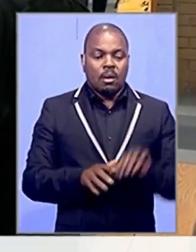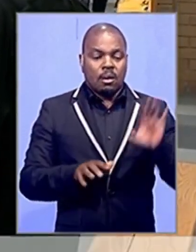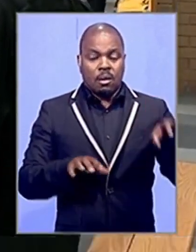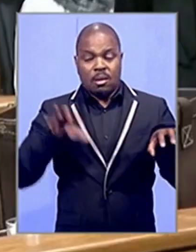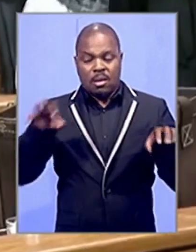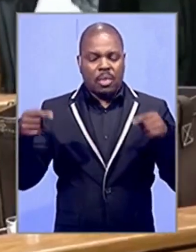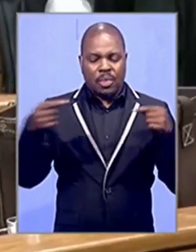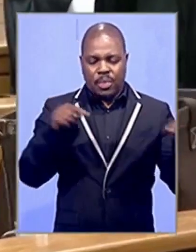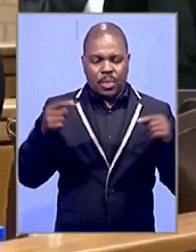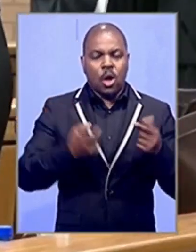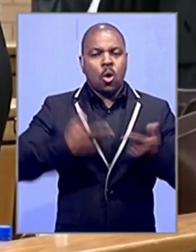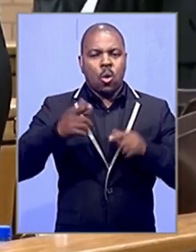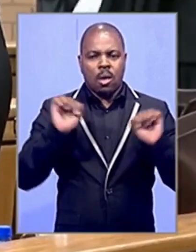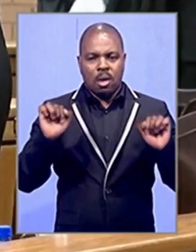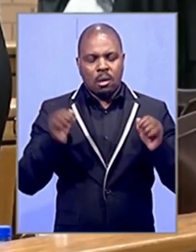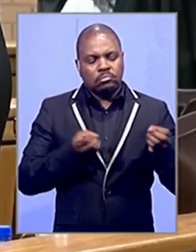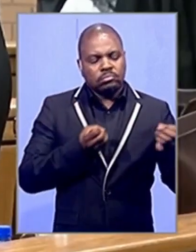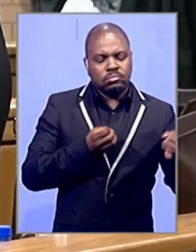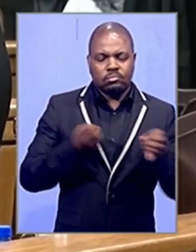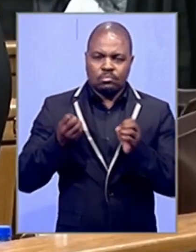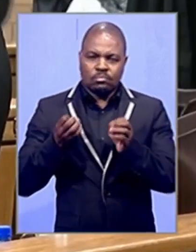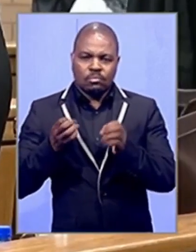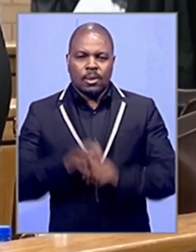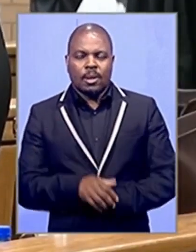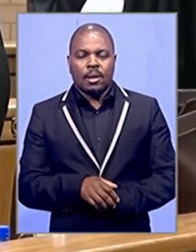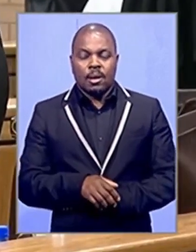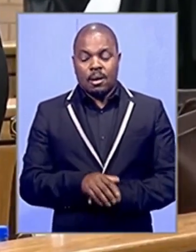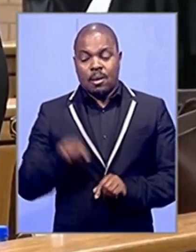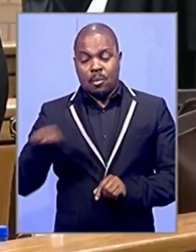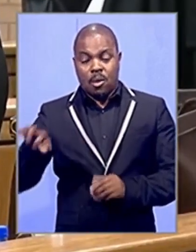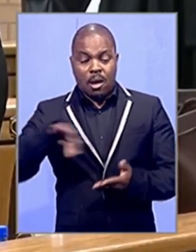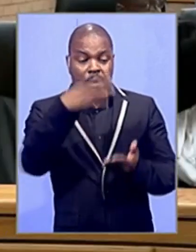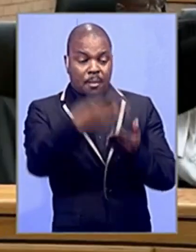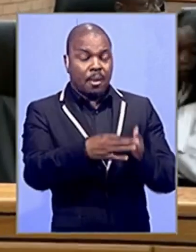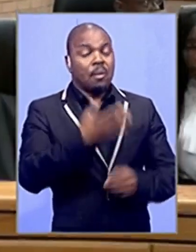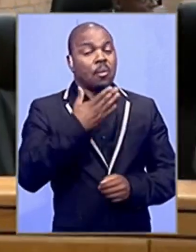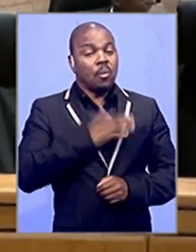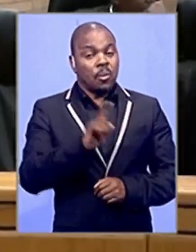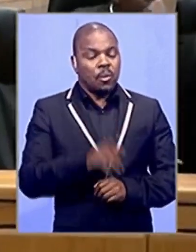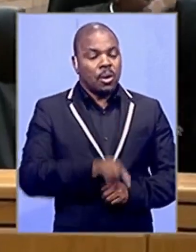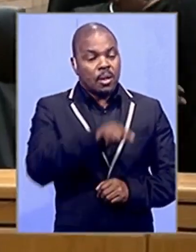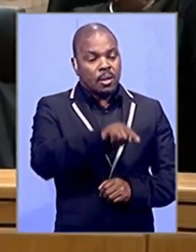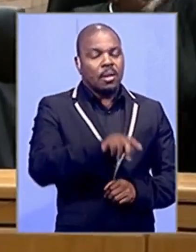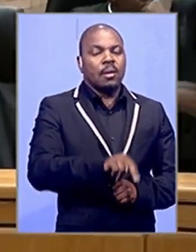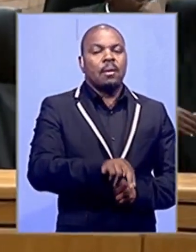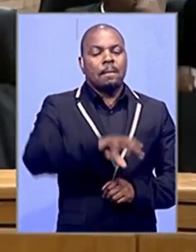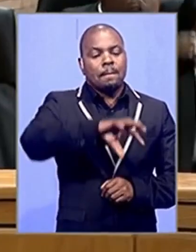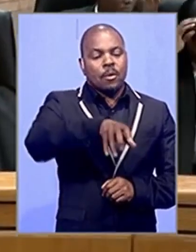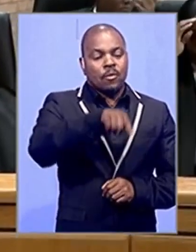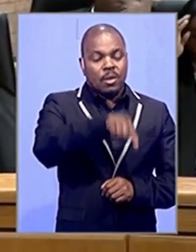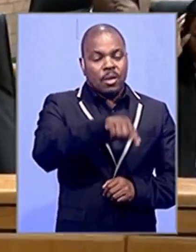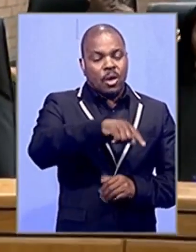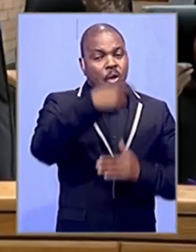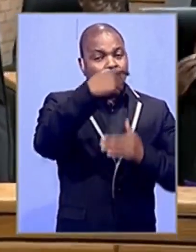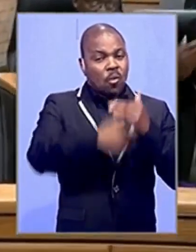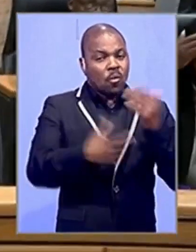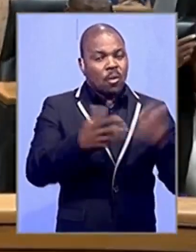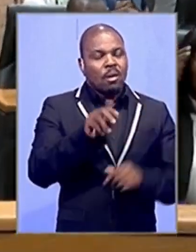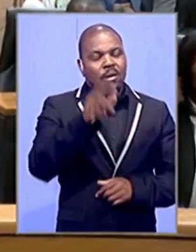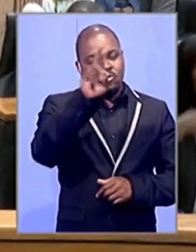ba tlhagise dingangisano tsa bona. Badirakgopelo ba batla gore Khonferense ya Profense ya lekoko e ne ntshwere kwa Rustenburg e kgapelwe